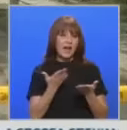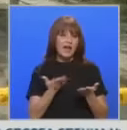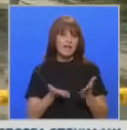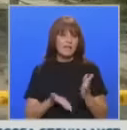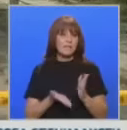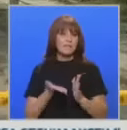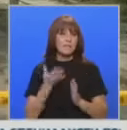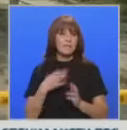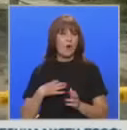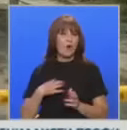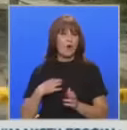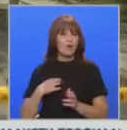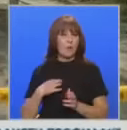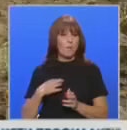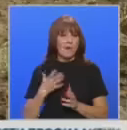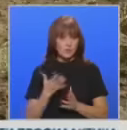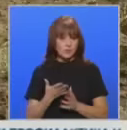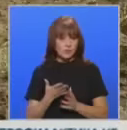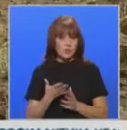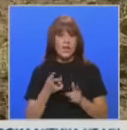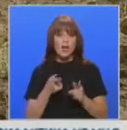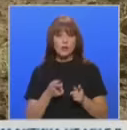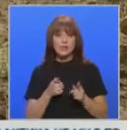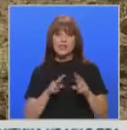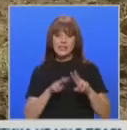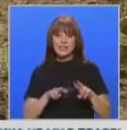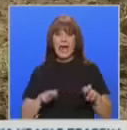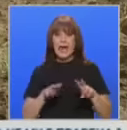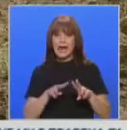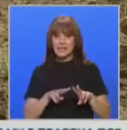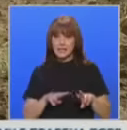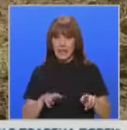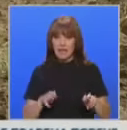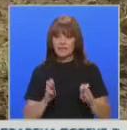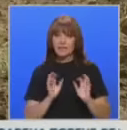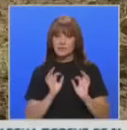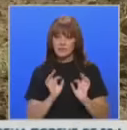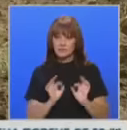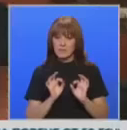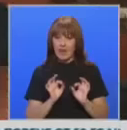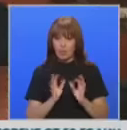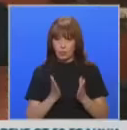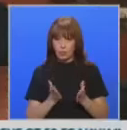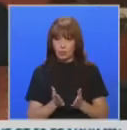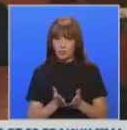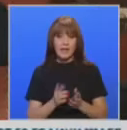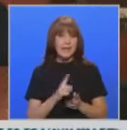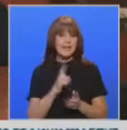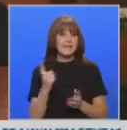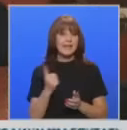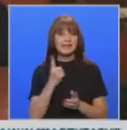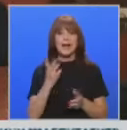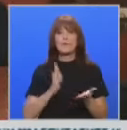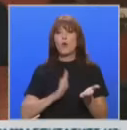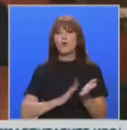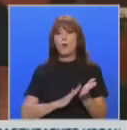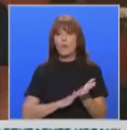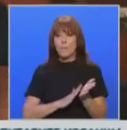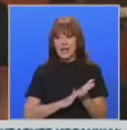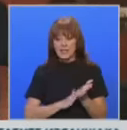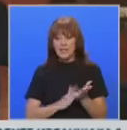повишена опасност. Ще бъде предмет на разследването, а и специален фокус на разследването, не само документацията,